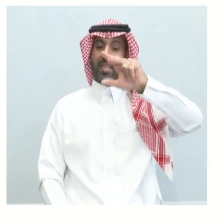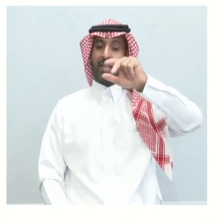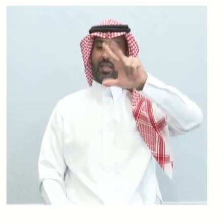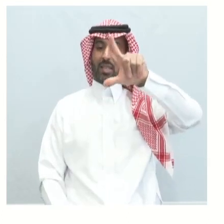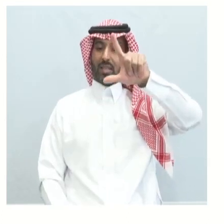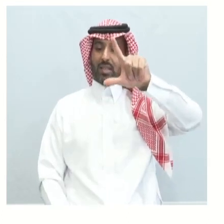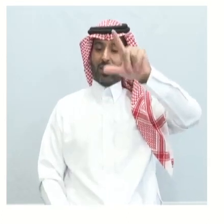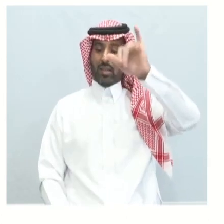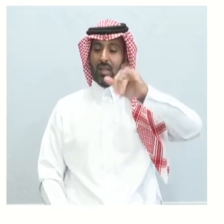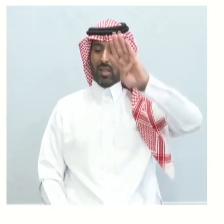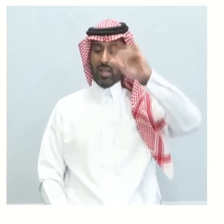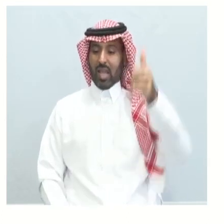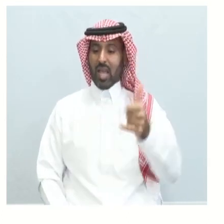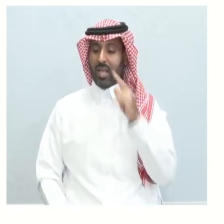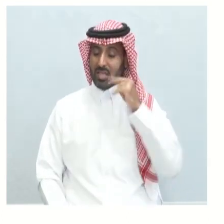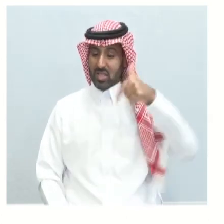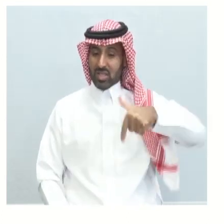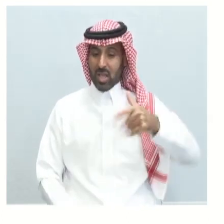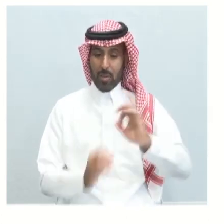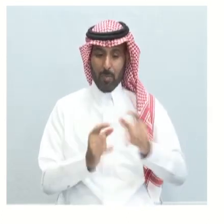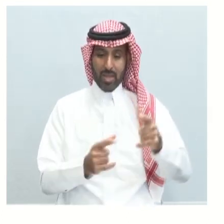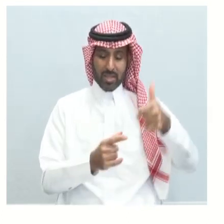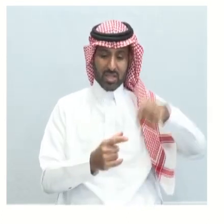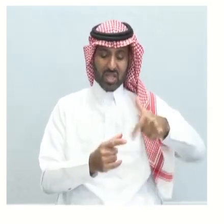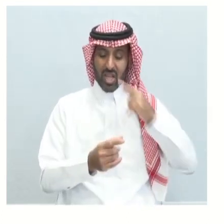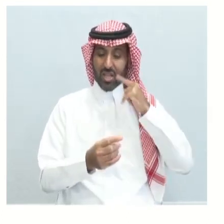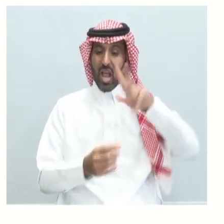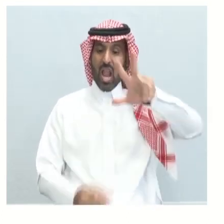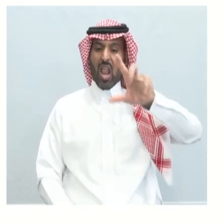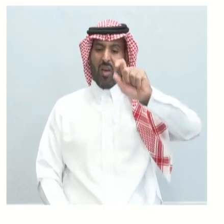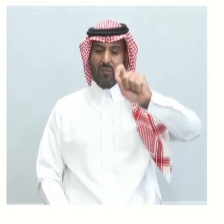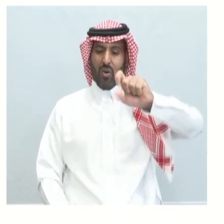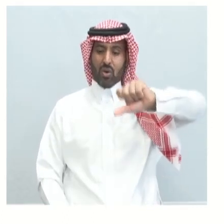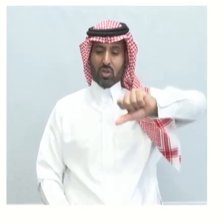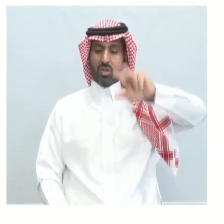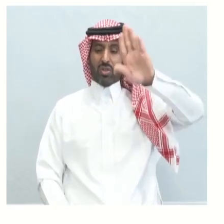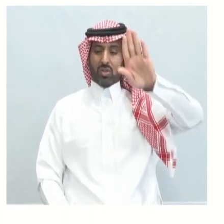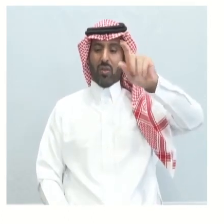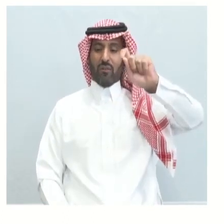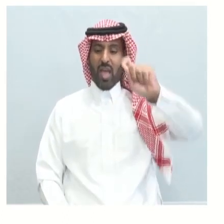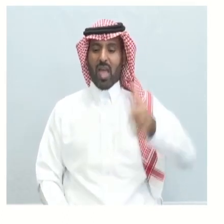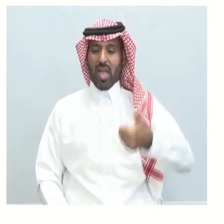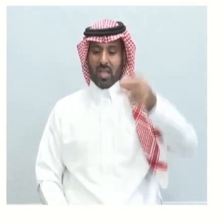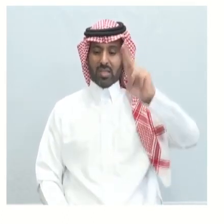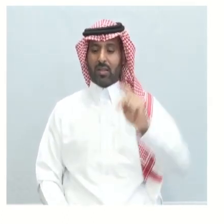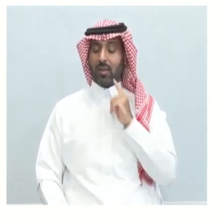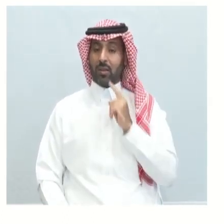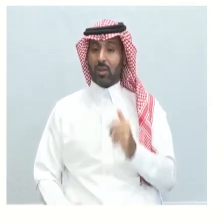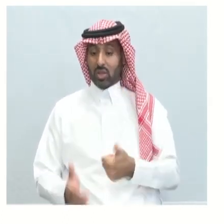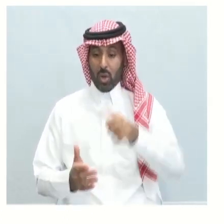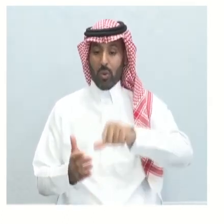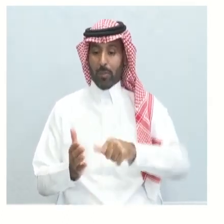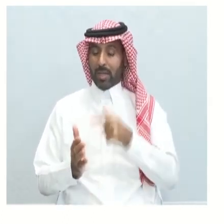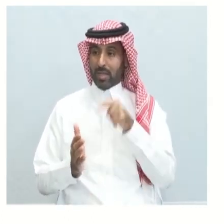الشكل 6 س يبين شحنات الفوسفات من شمال المملكه في تقويمنا الختامي